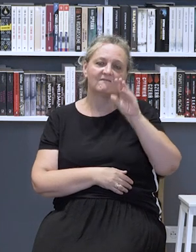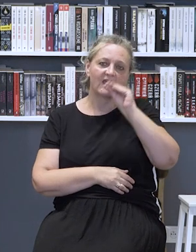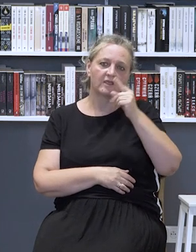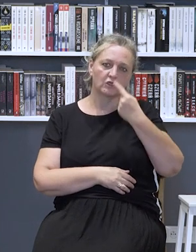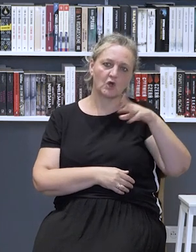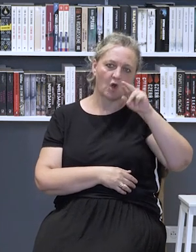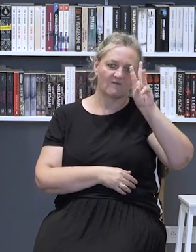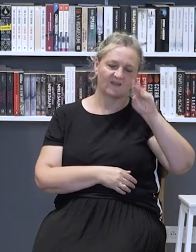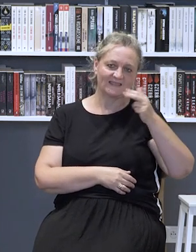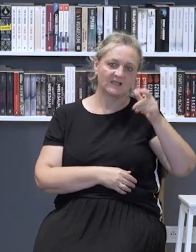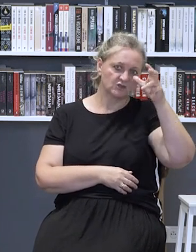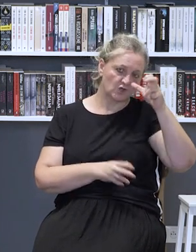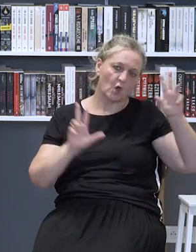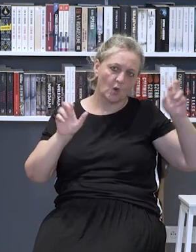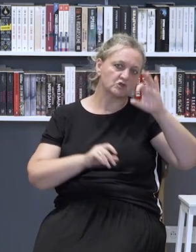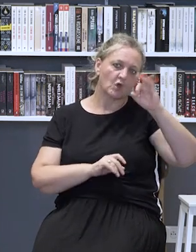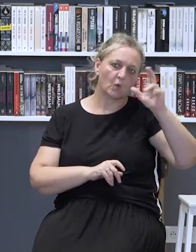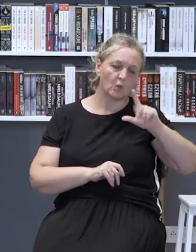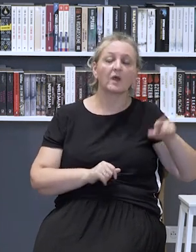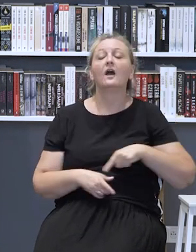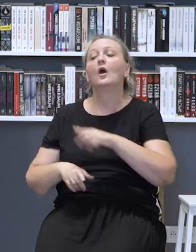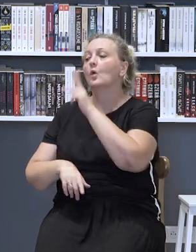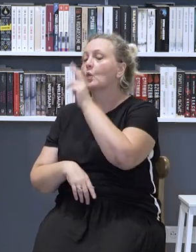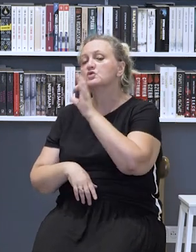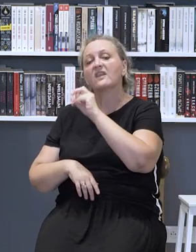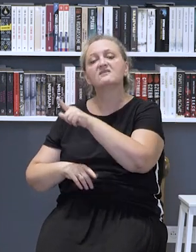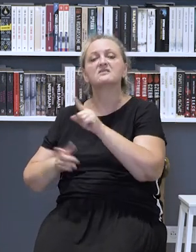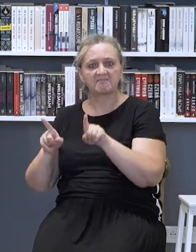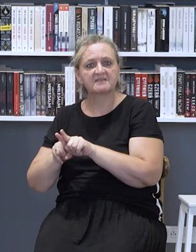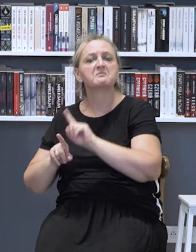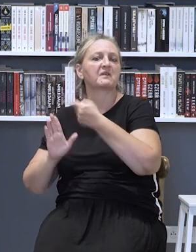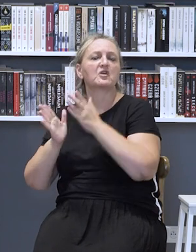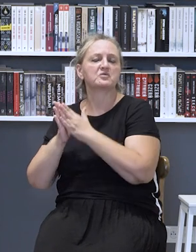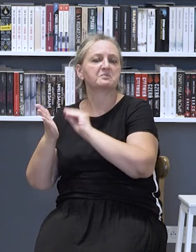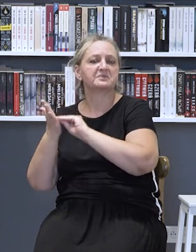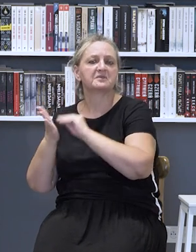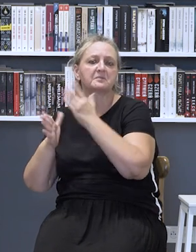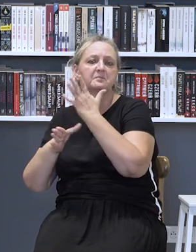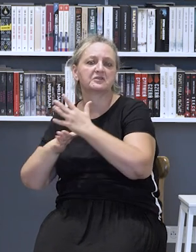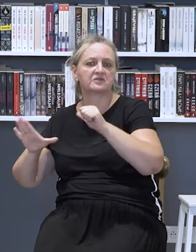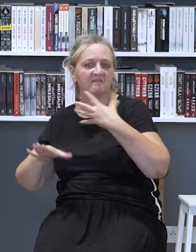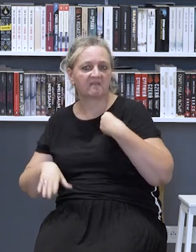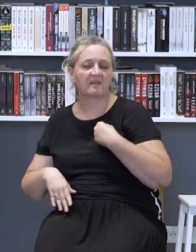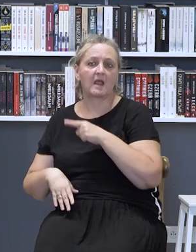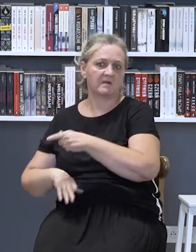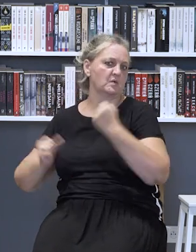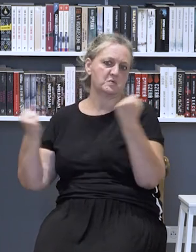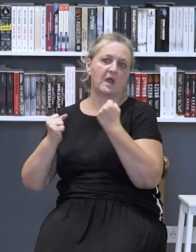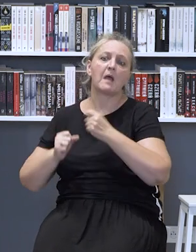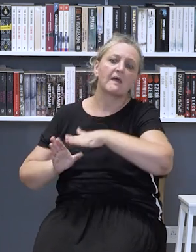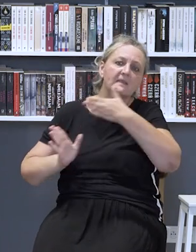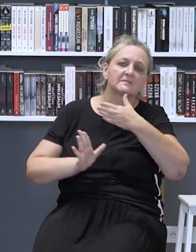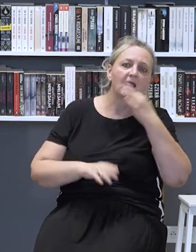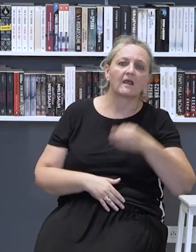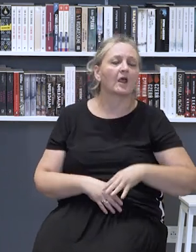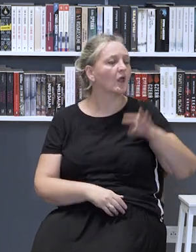Sokoła. Kuśniewicz zadebiutował mając lat 56 i właściwie nie napisał później już lepszej powieści niż swój debiut. Tolkien